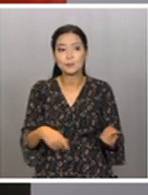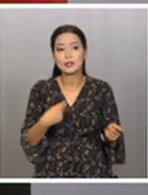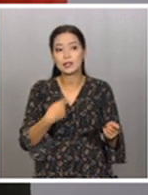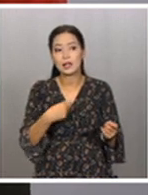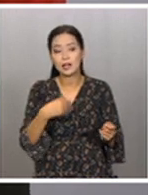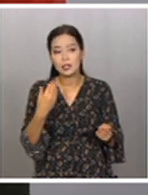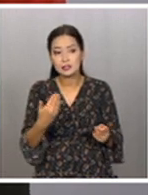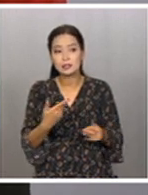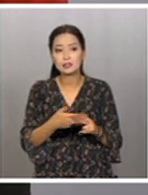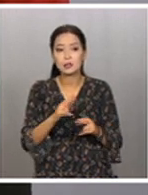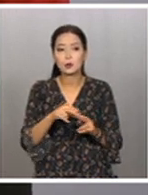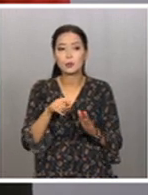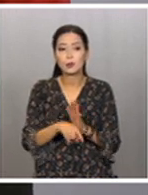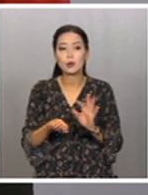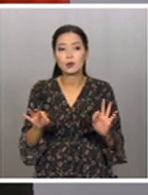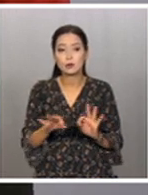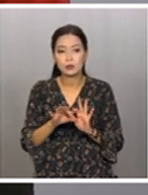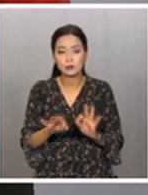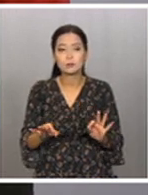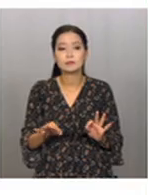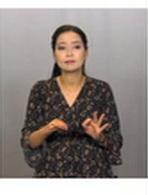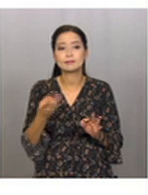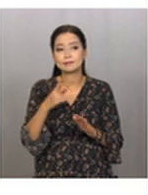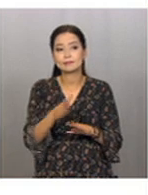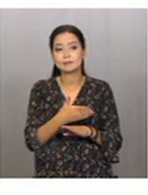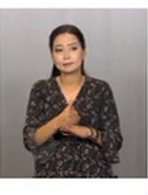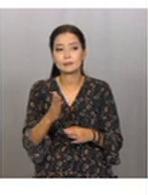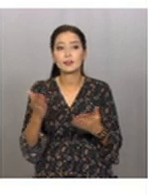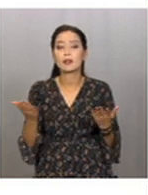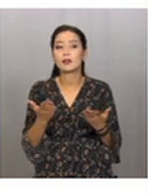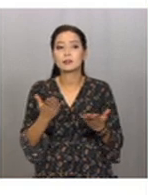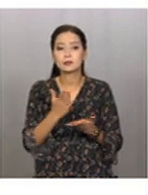көңіл күймен басталды? Сұраққа жауап беріңіздер.